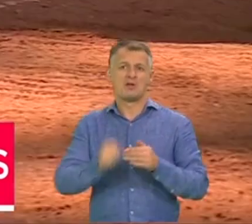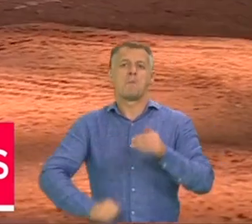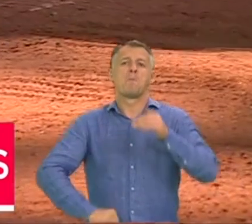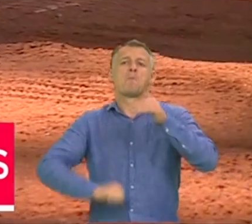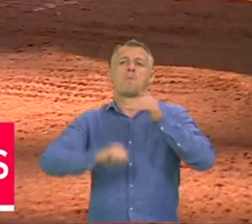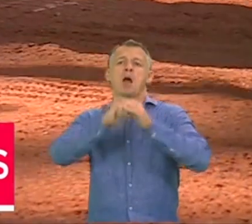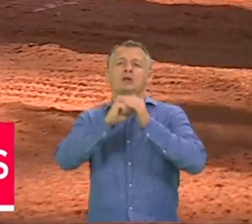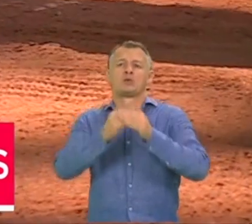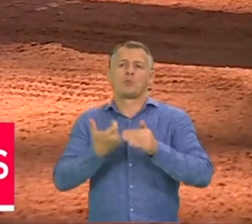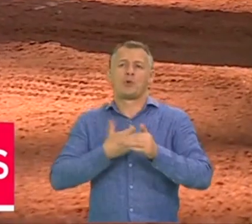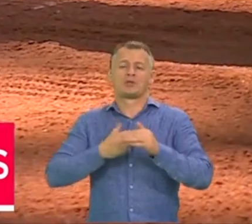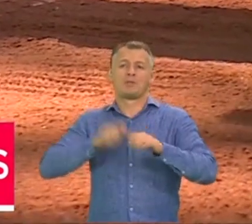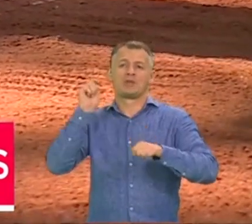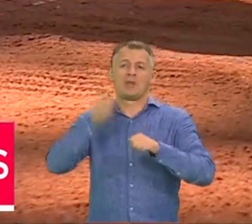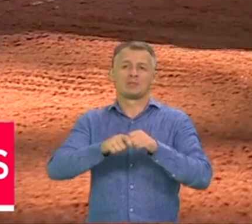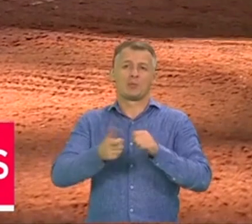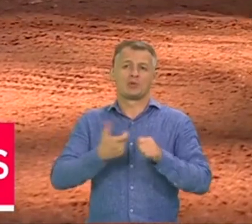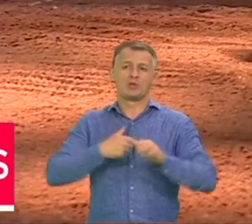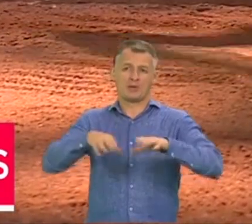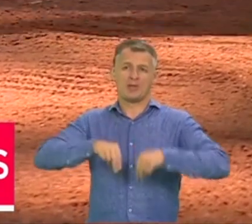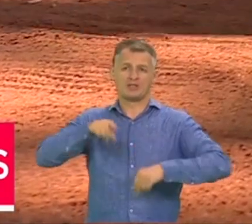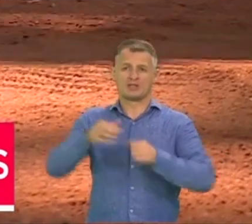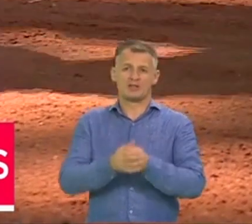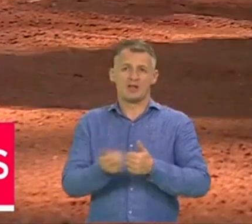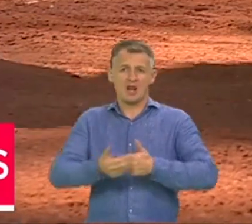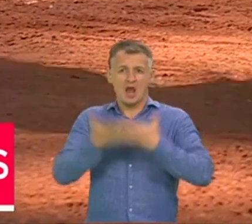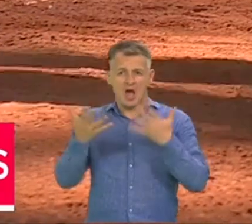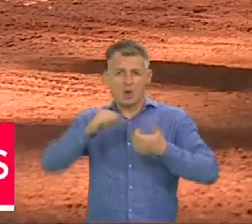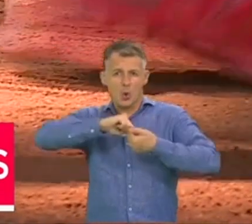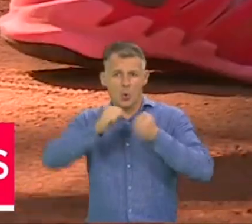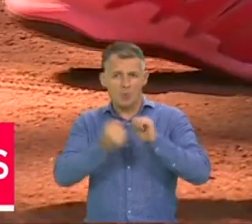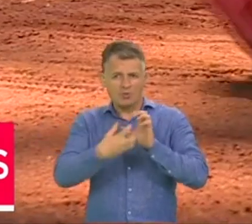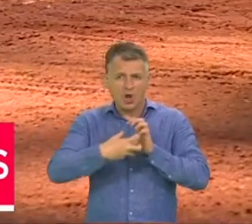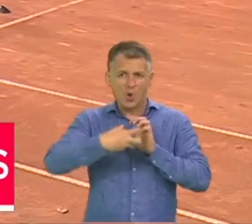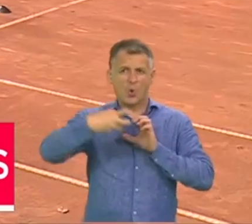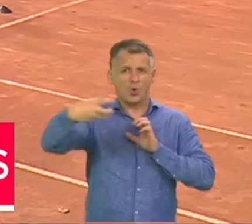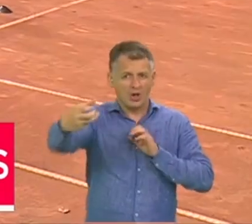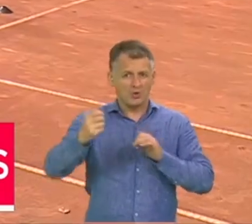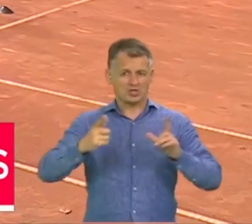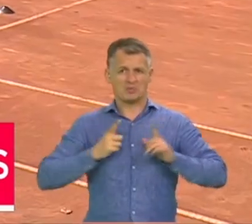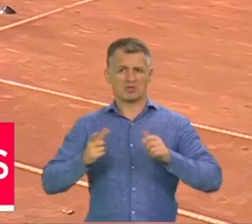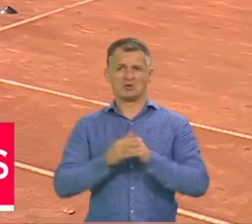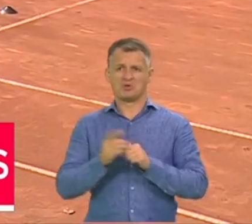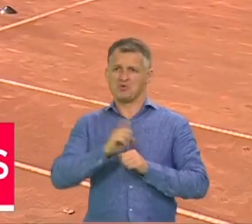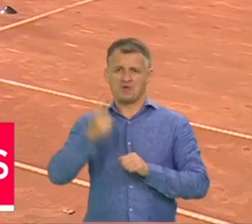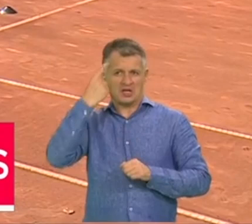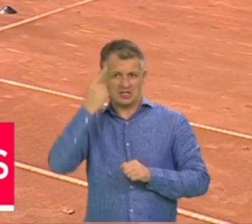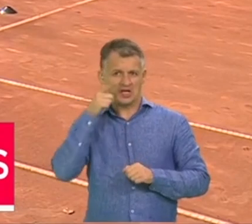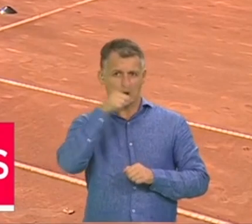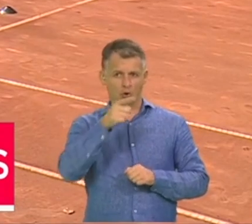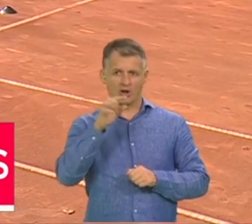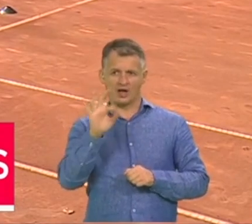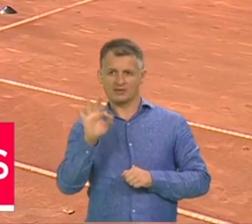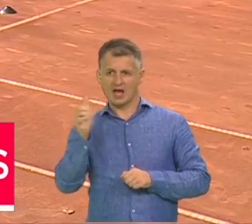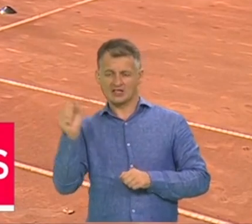care putea să o primească. E clar o luptă lungă pe care o așteaptă, adică nu vă gândiți că la TAS